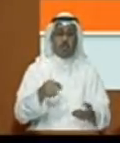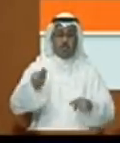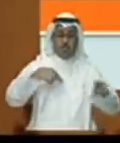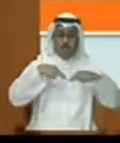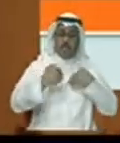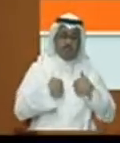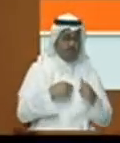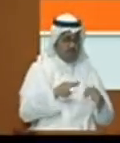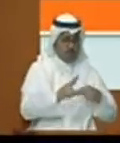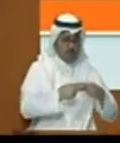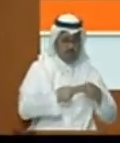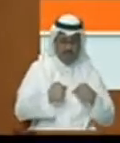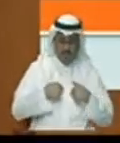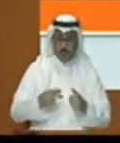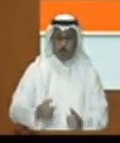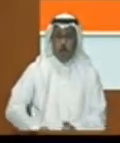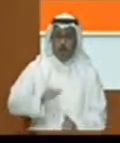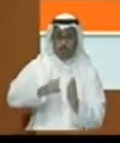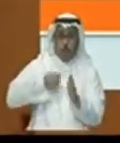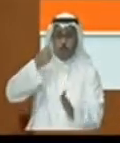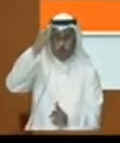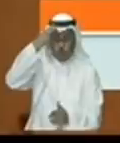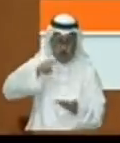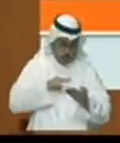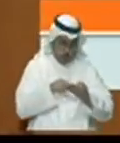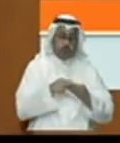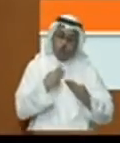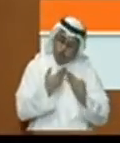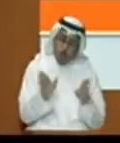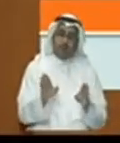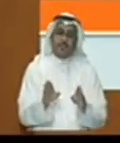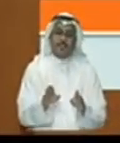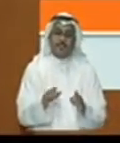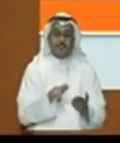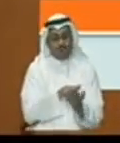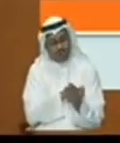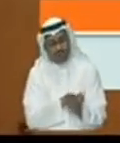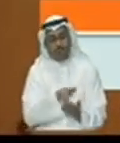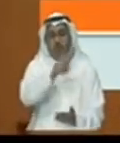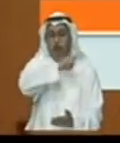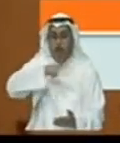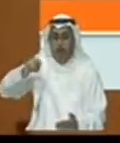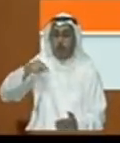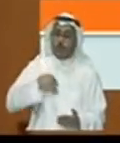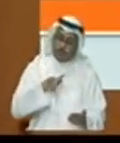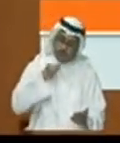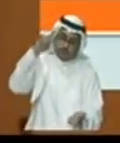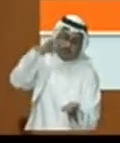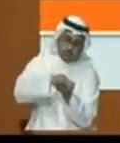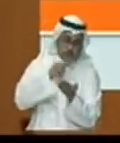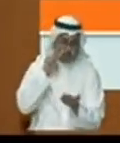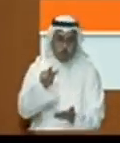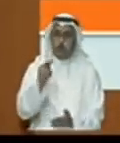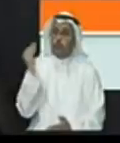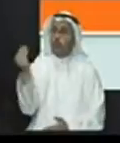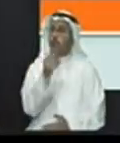العالم، لكن ولأول مرة تجينا فرصة ان نعرض اعمال مونك في هذا